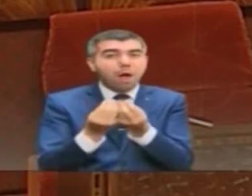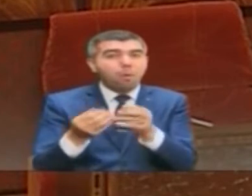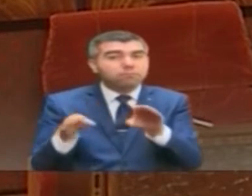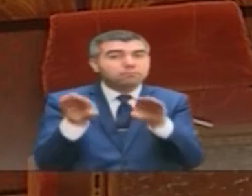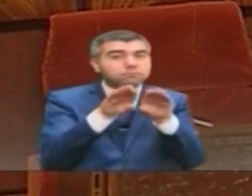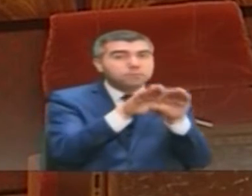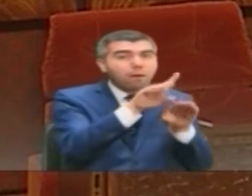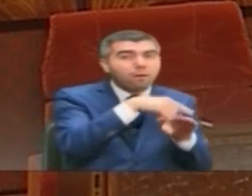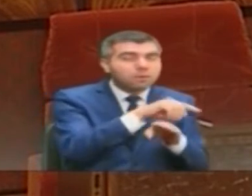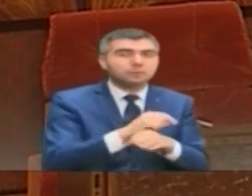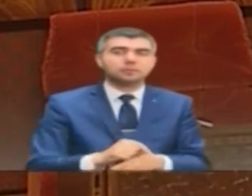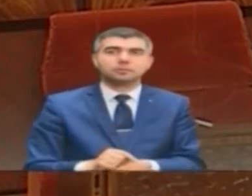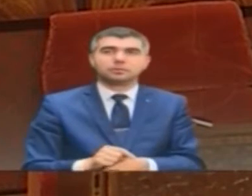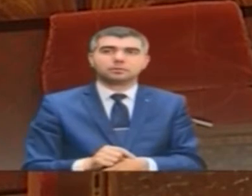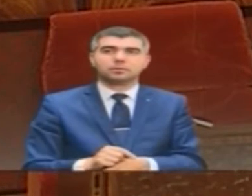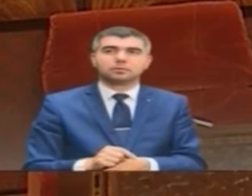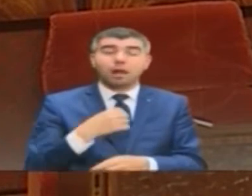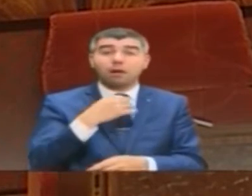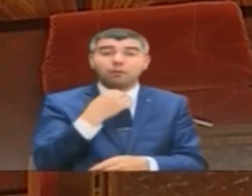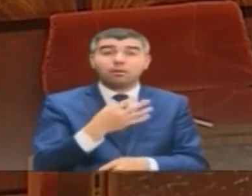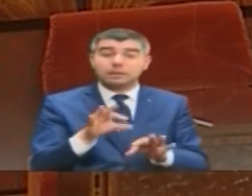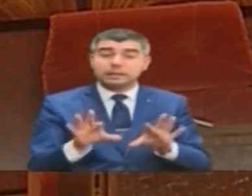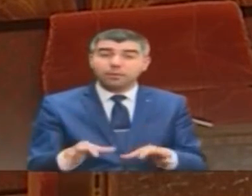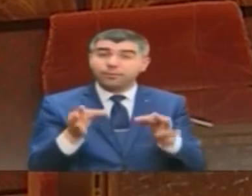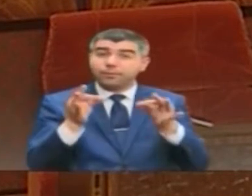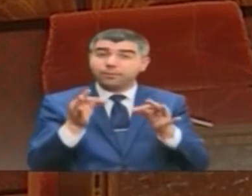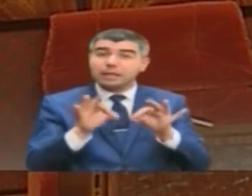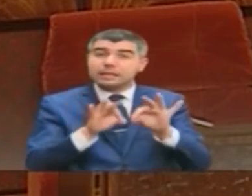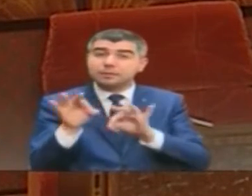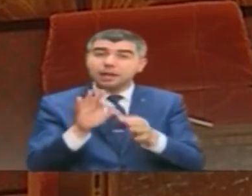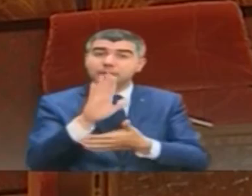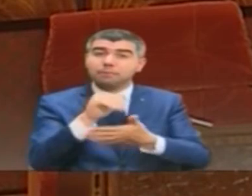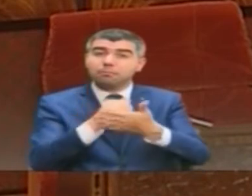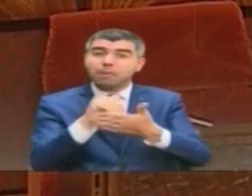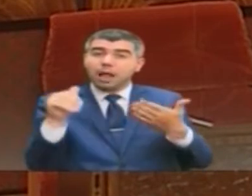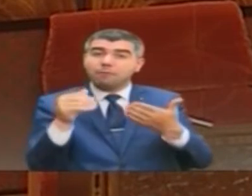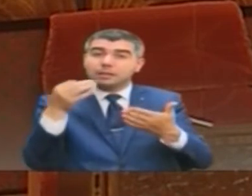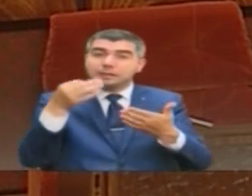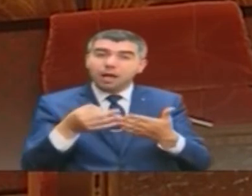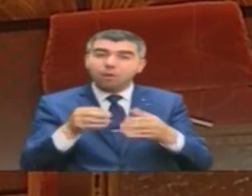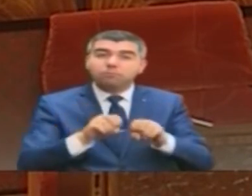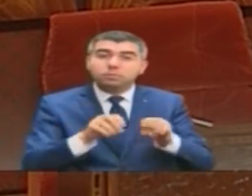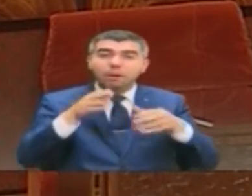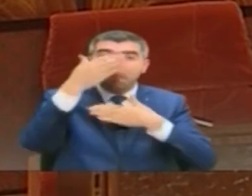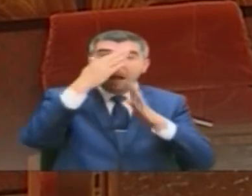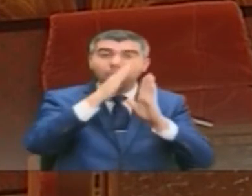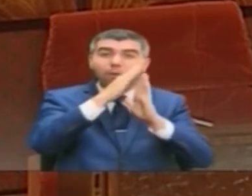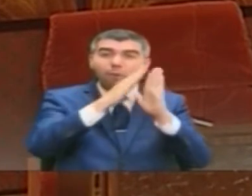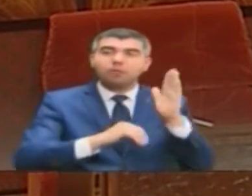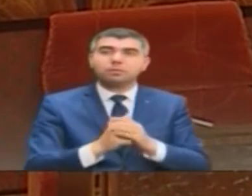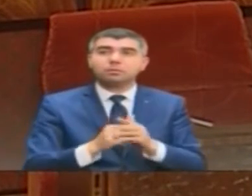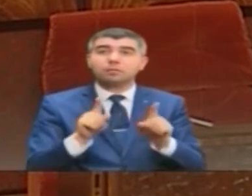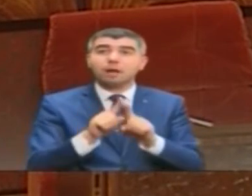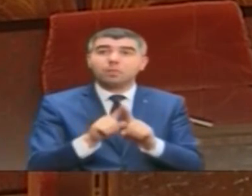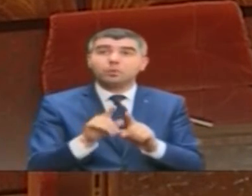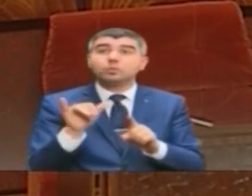بين هته المؤسسات وبناء على هذه الاستراتيجيه الوطنيه لمكافحه هذه الظاهره يمكن ان نؤكد على